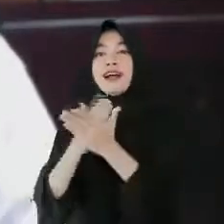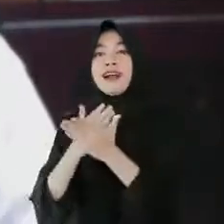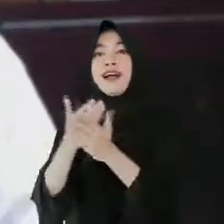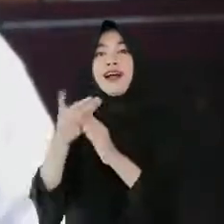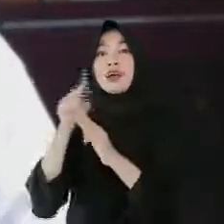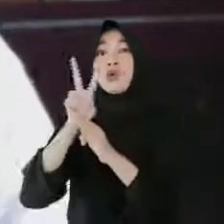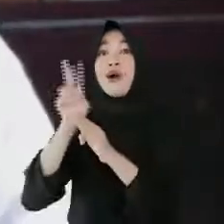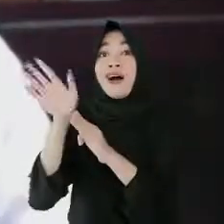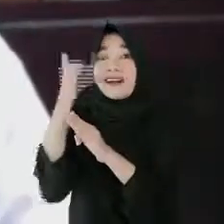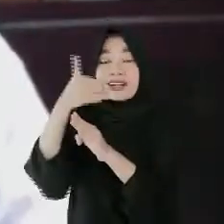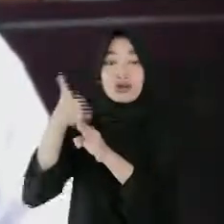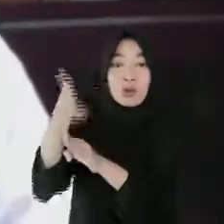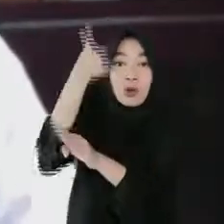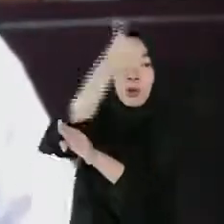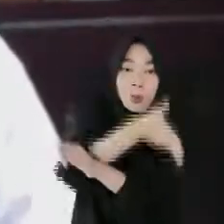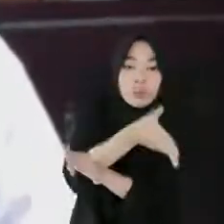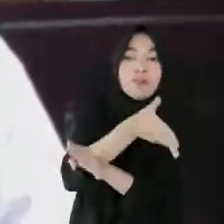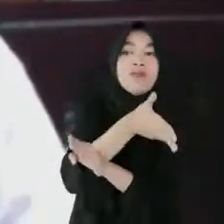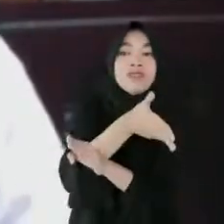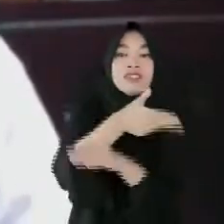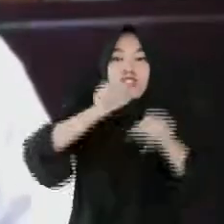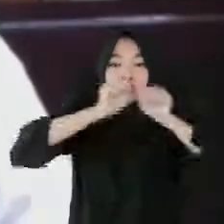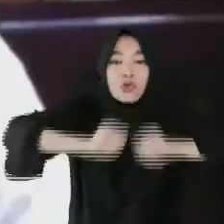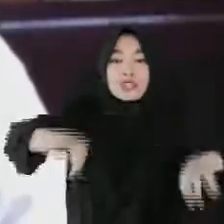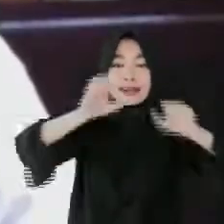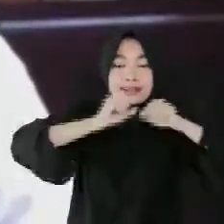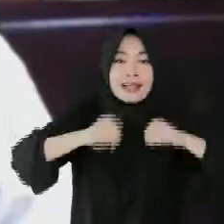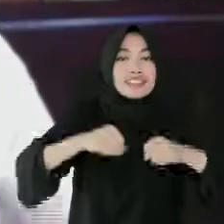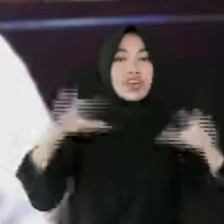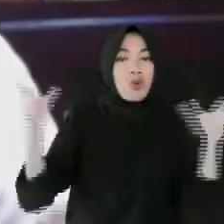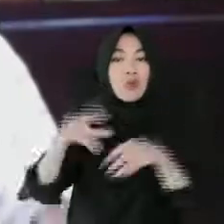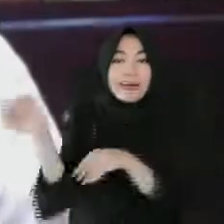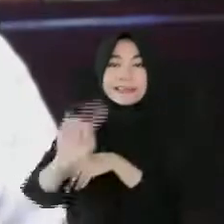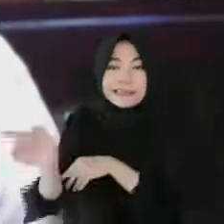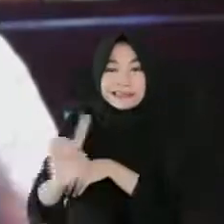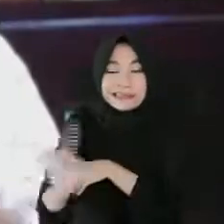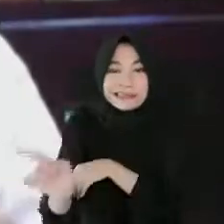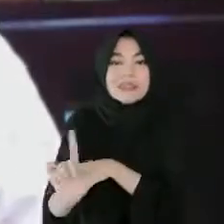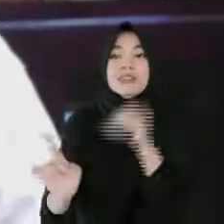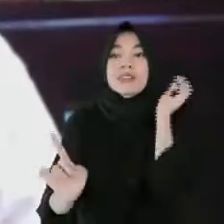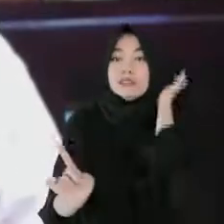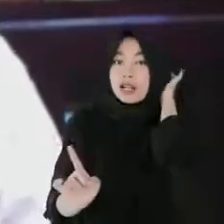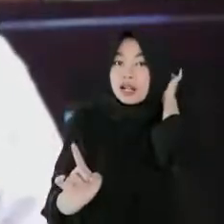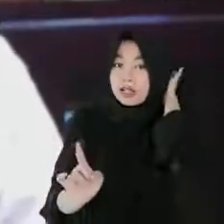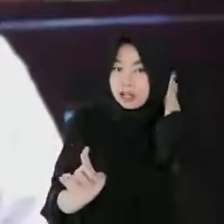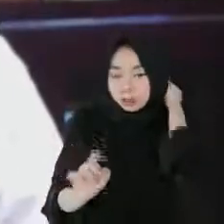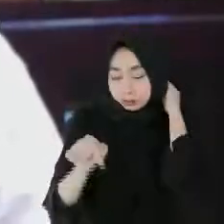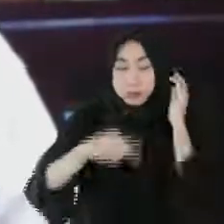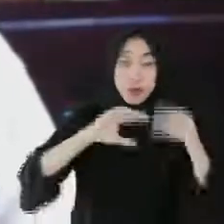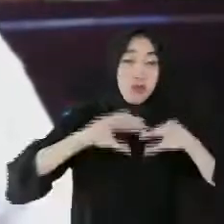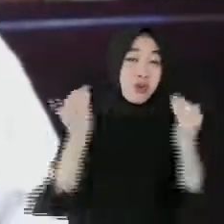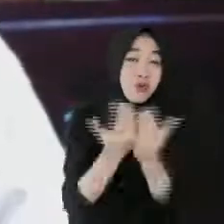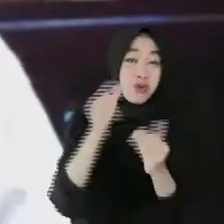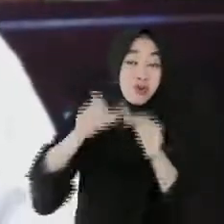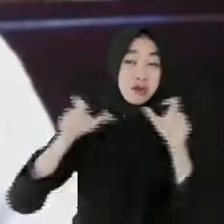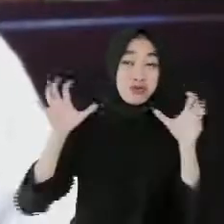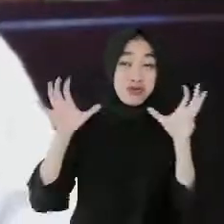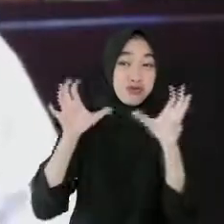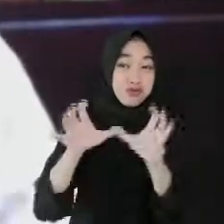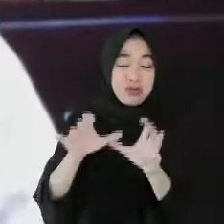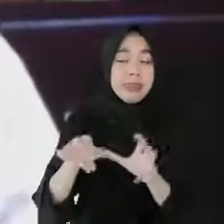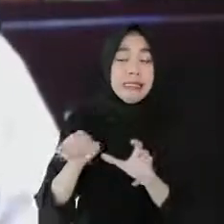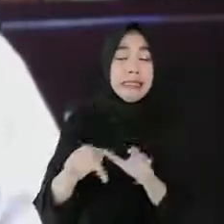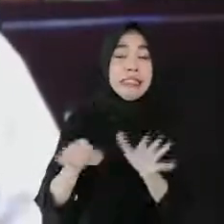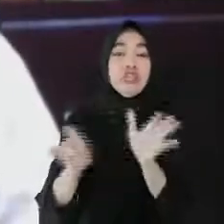due abs-2 kemudian tidak boleh ada kerumunan diapati masing-masing venue kemudian nah ini contoh yang